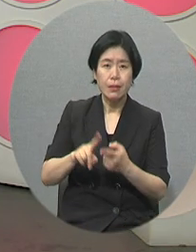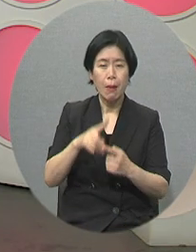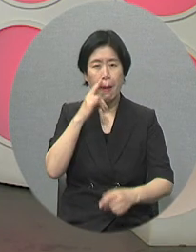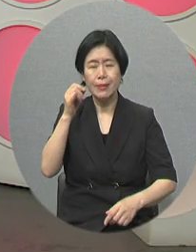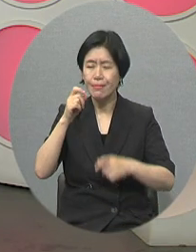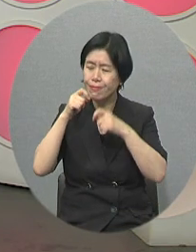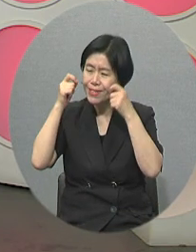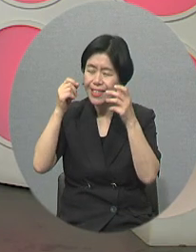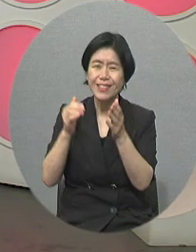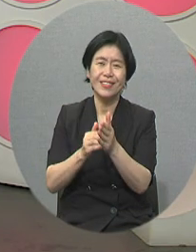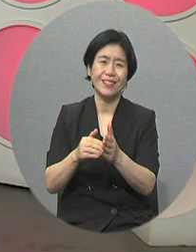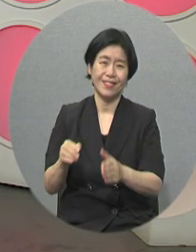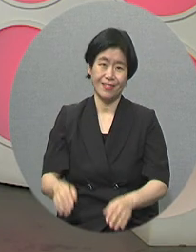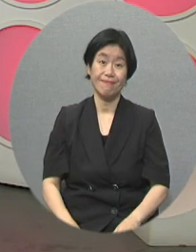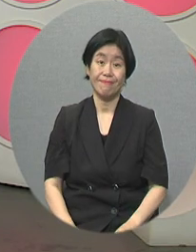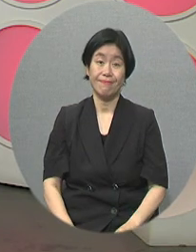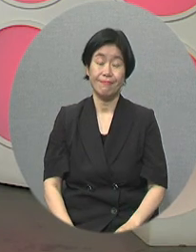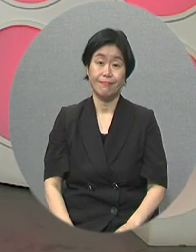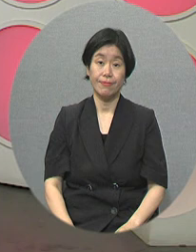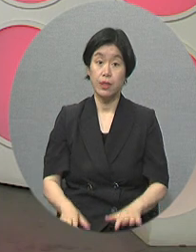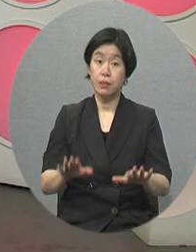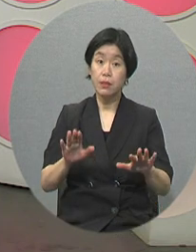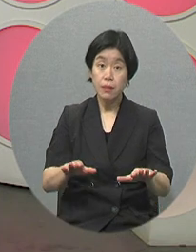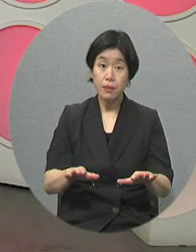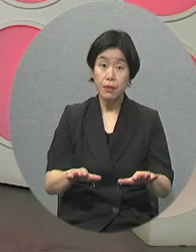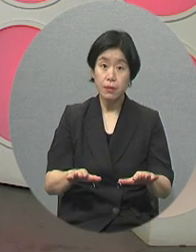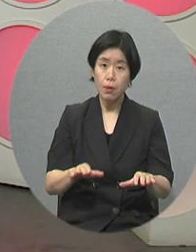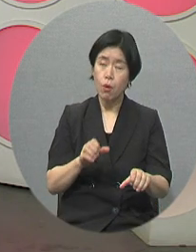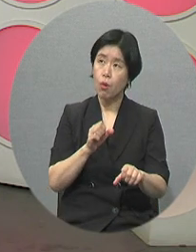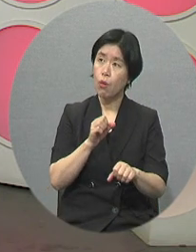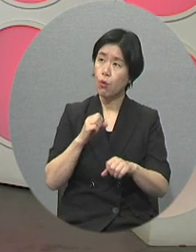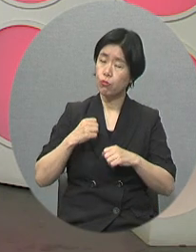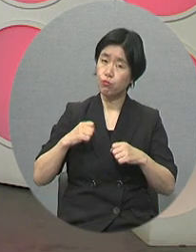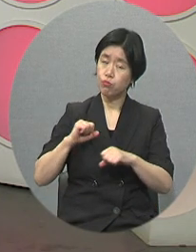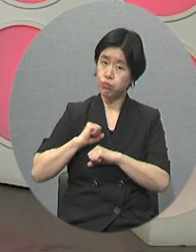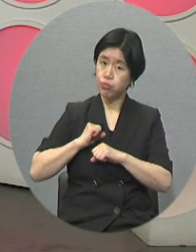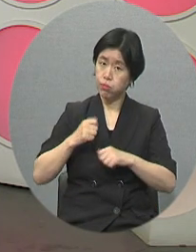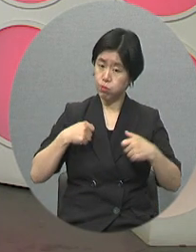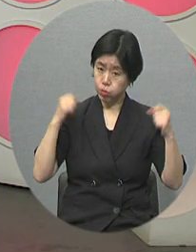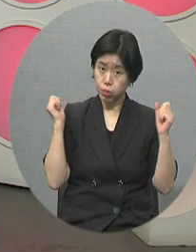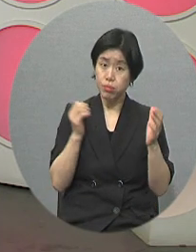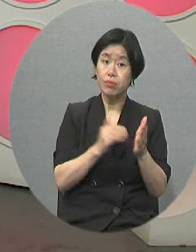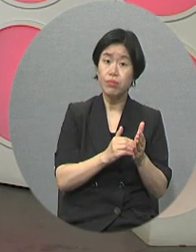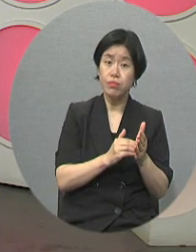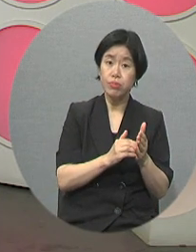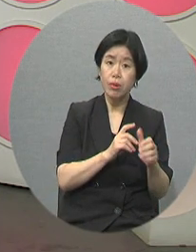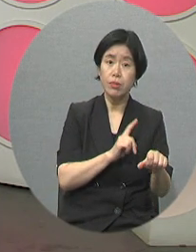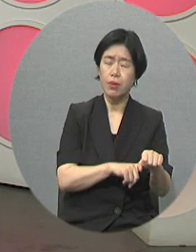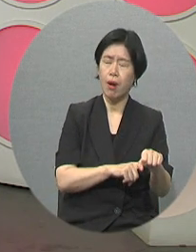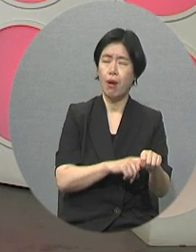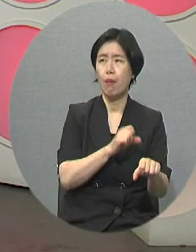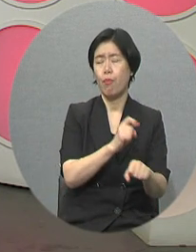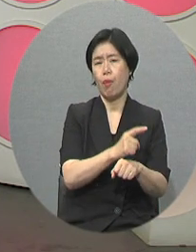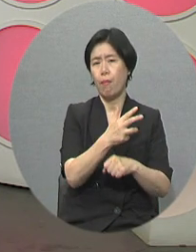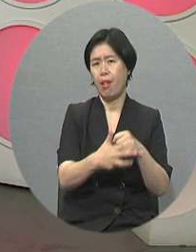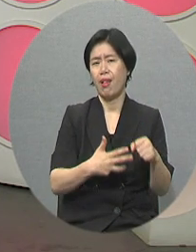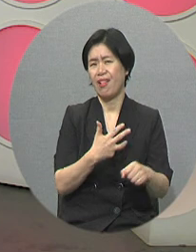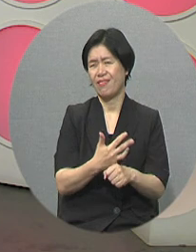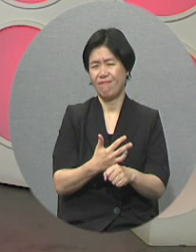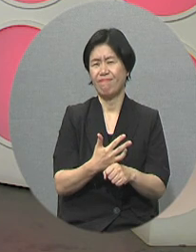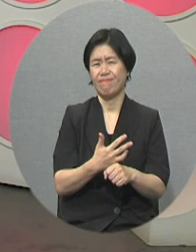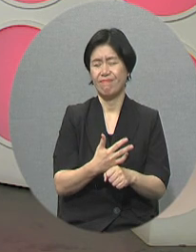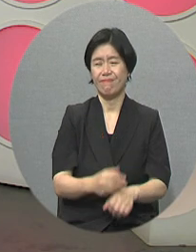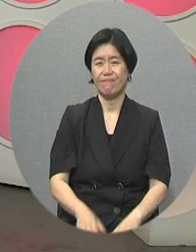시간이 흘러 어느덧 전역을 한 지 이제 8년이 훌쩍 넘었습니다. 저는 아직도 그때 사랑이